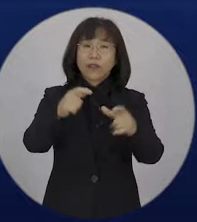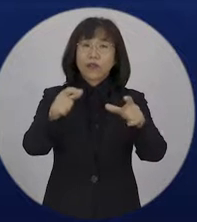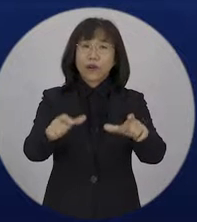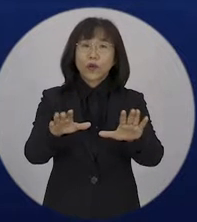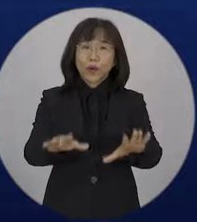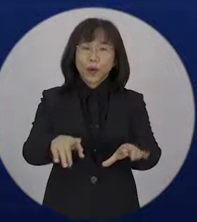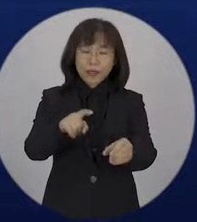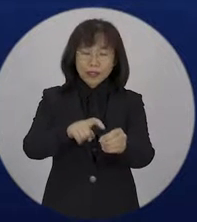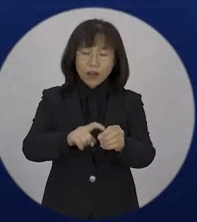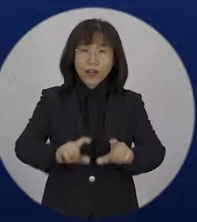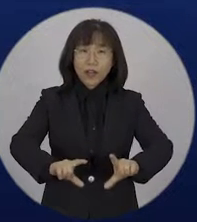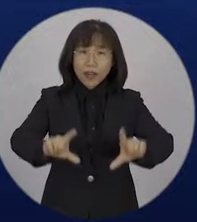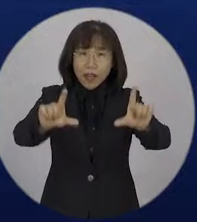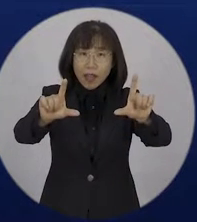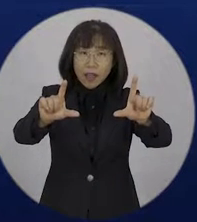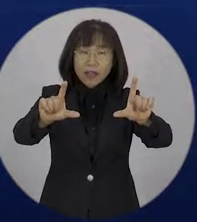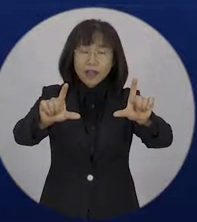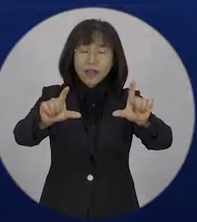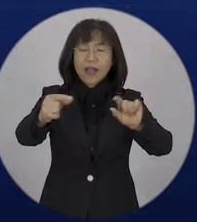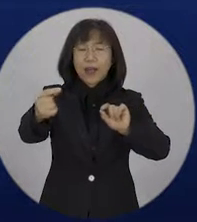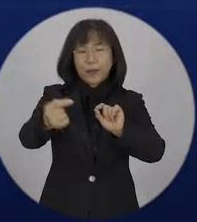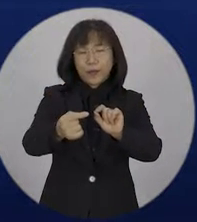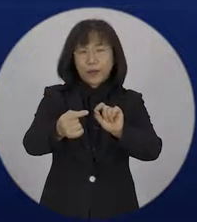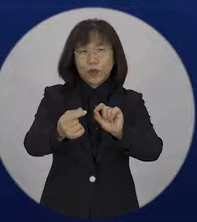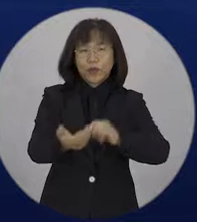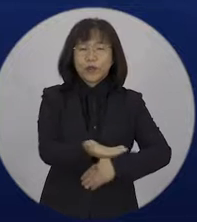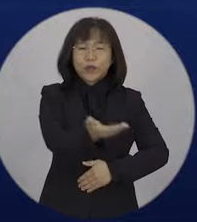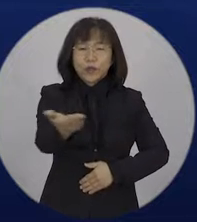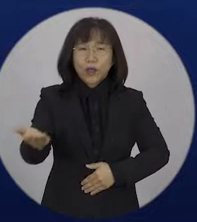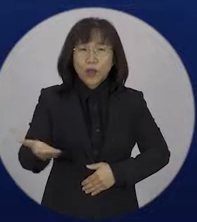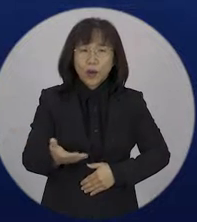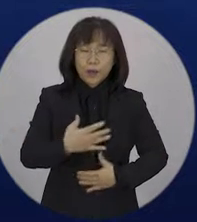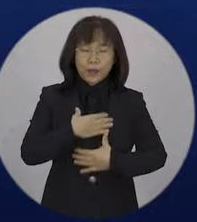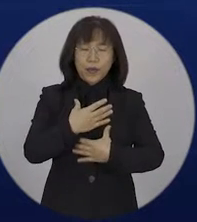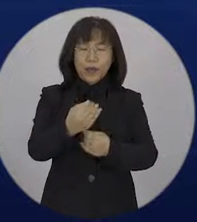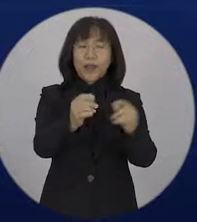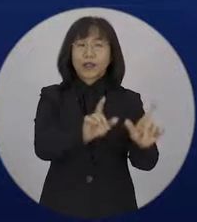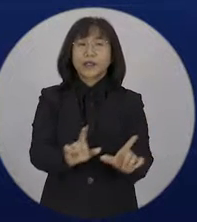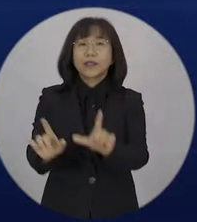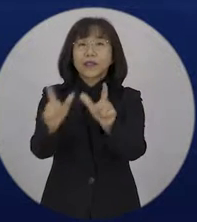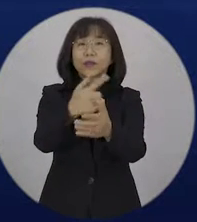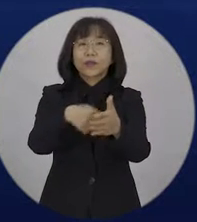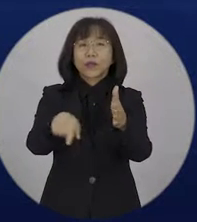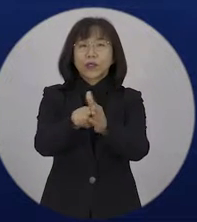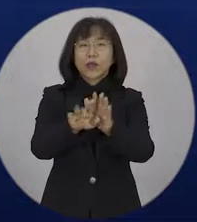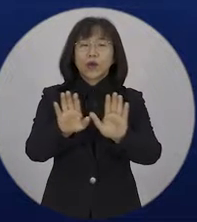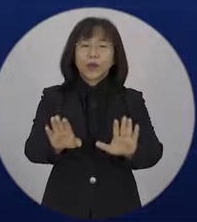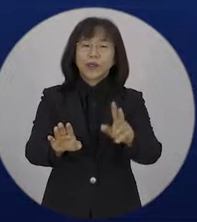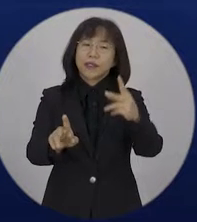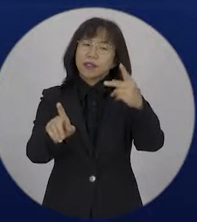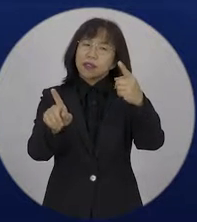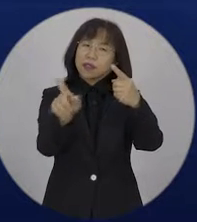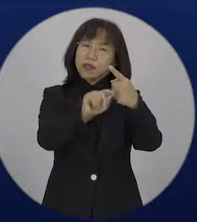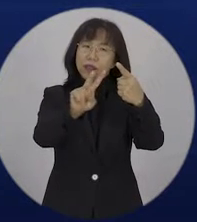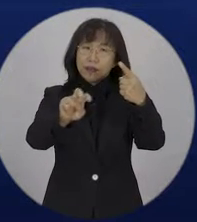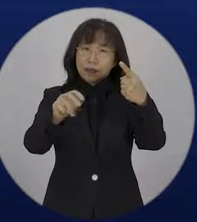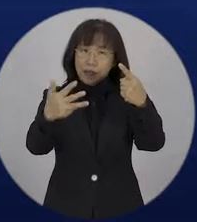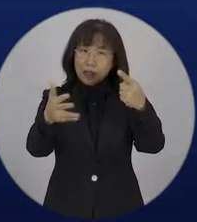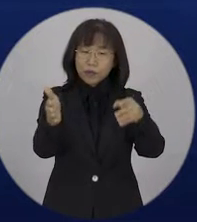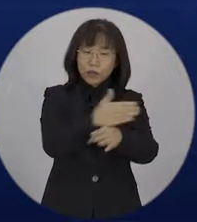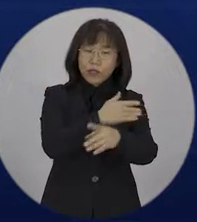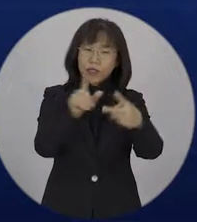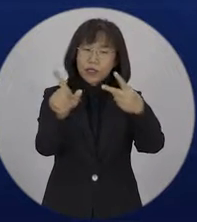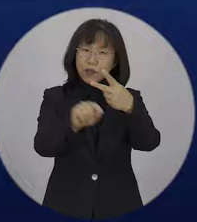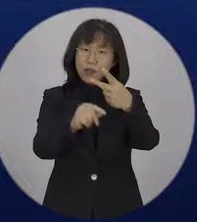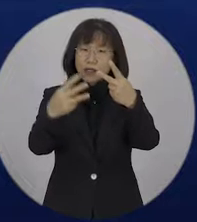강서구가 이번 설 명절 연휴를 앞두고 국민들이 안전하고 편안한 명절을 보낼 수 있도록 오는 28일부터 2월